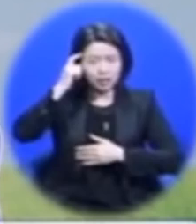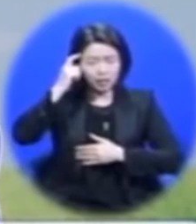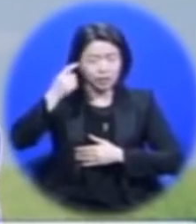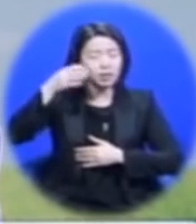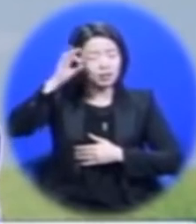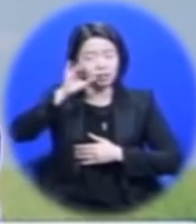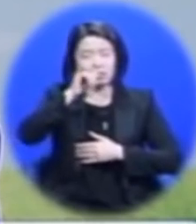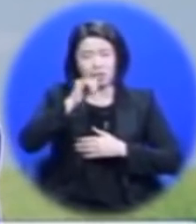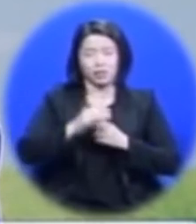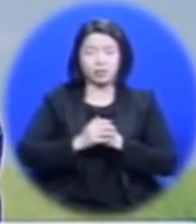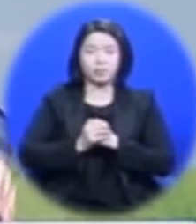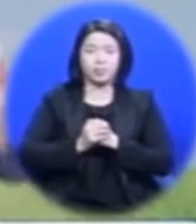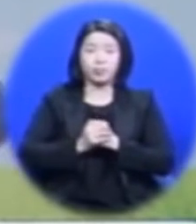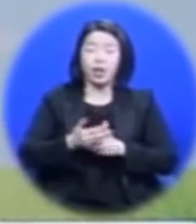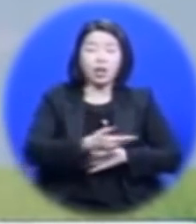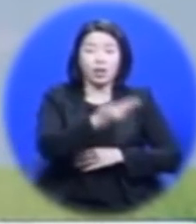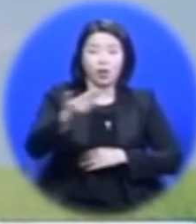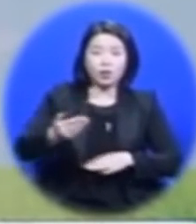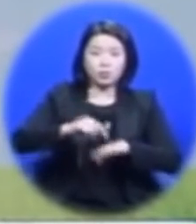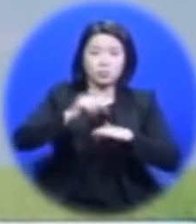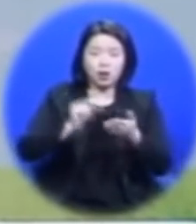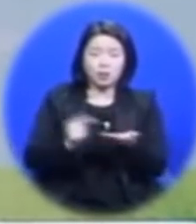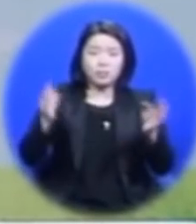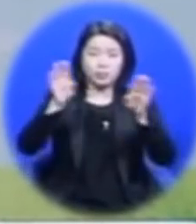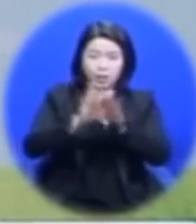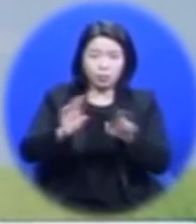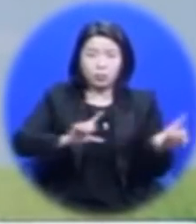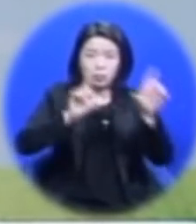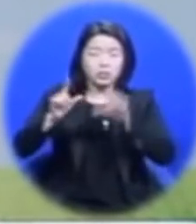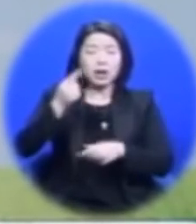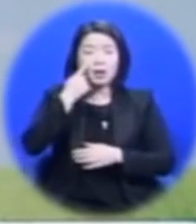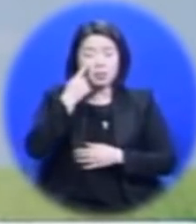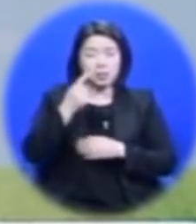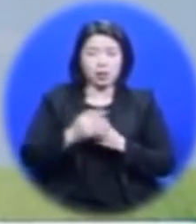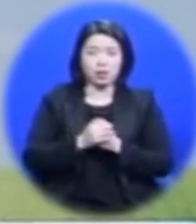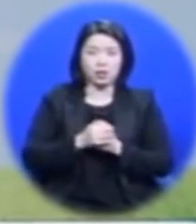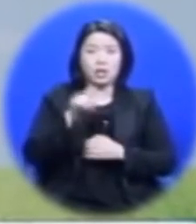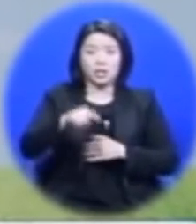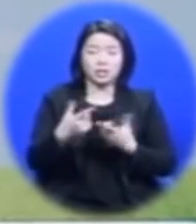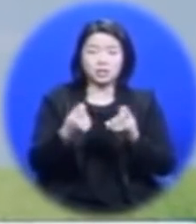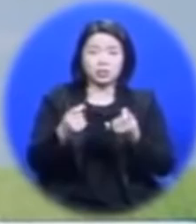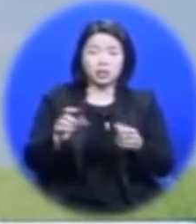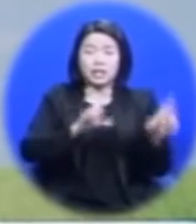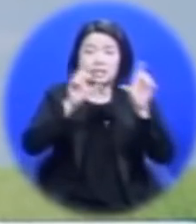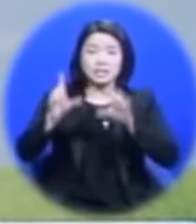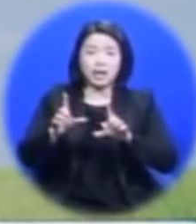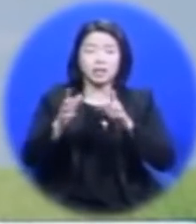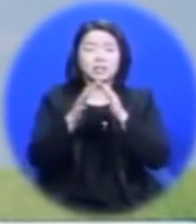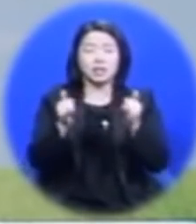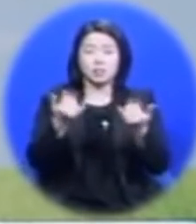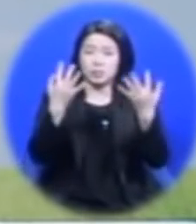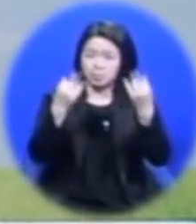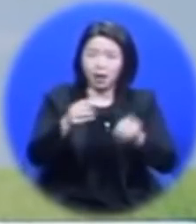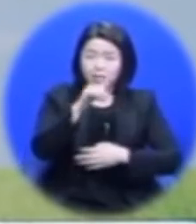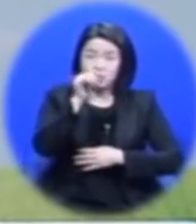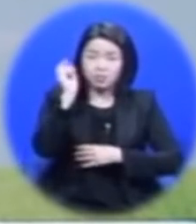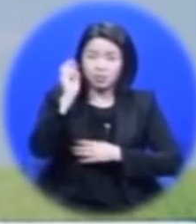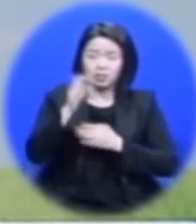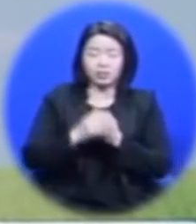들었다. 여러분 마음 닫고 한번 살아보십시오. 그렇게 사시는 분들이 뭐 많으실